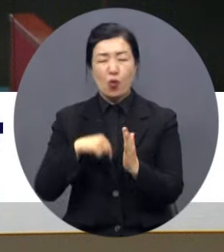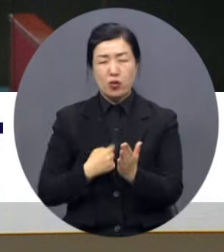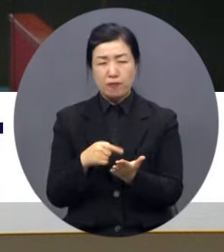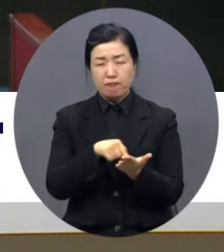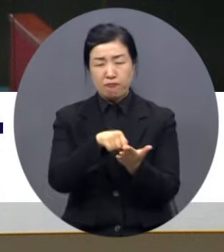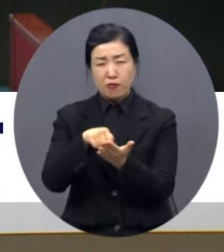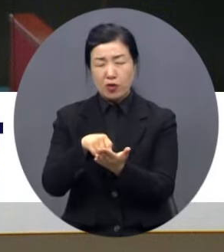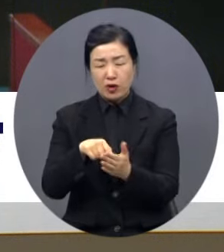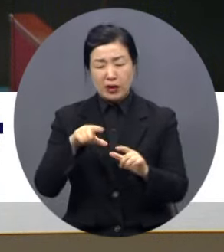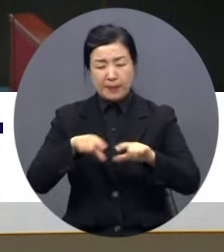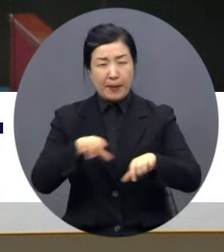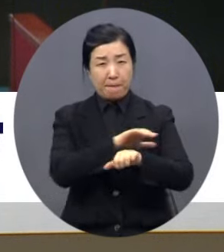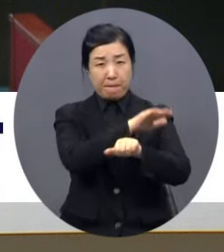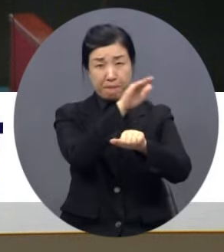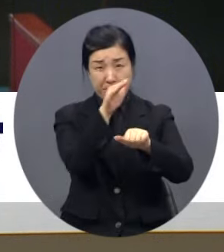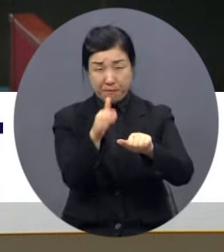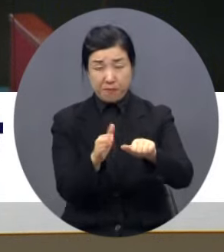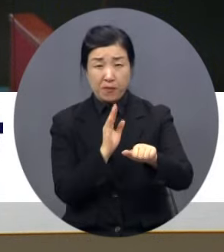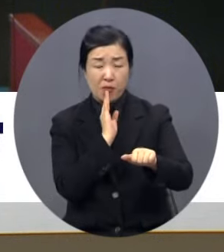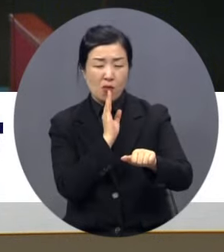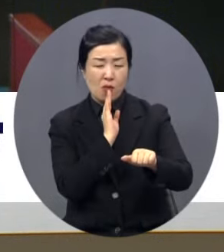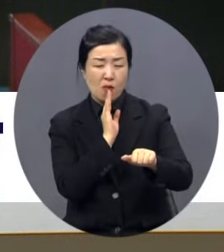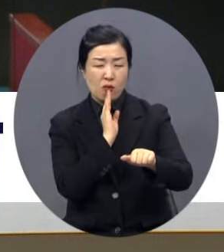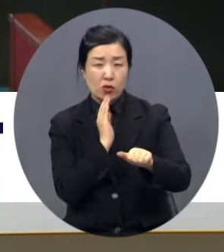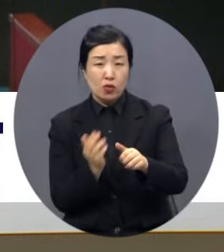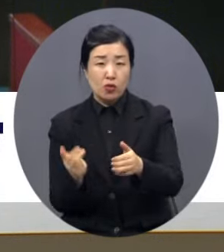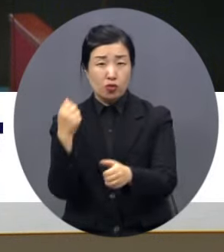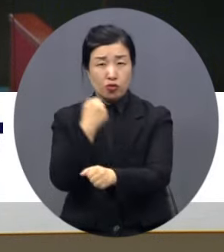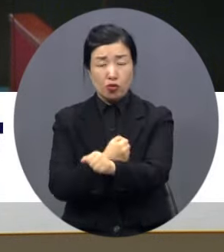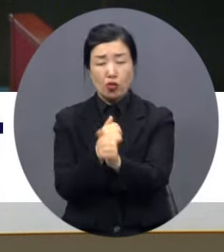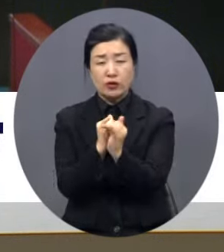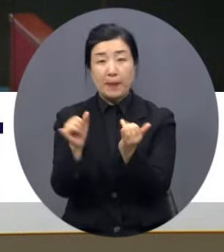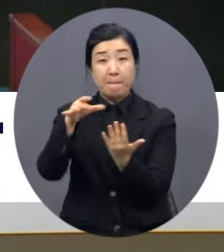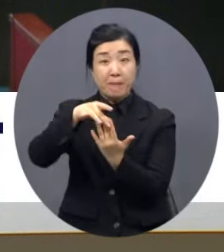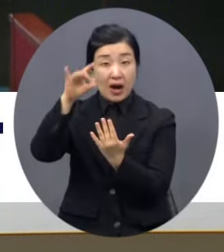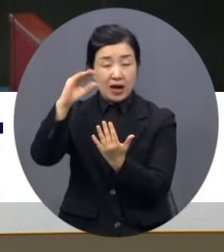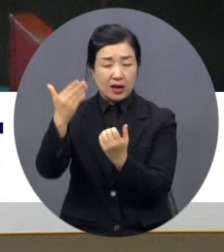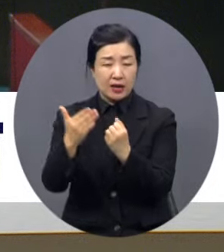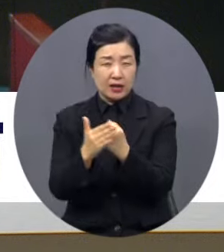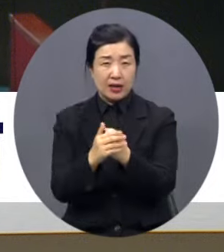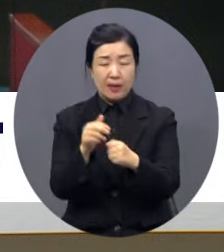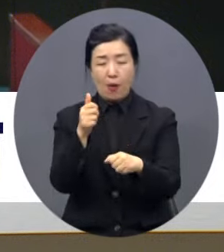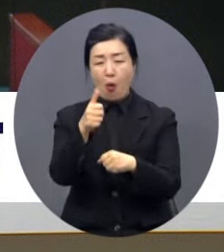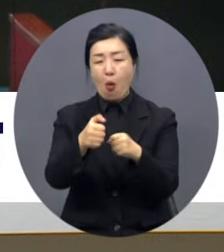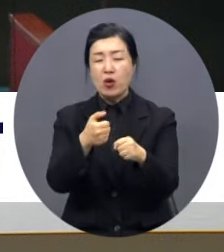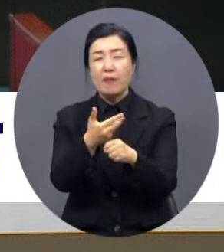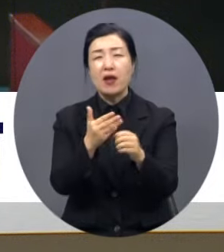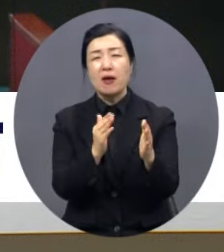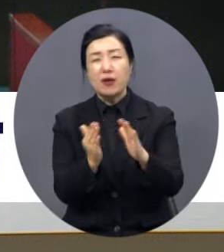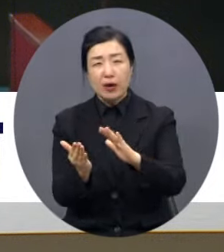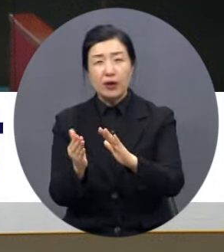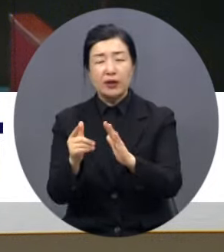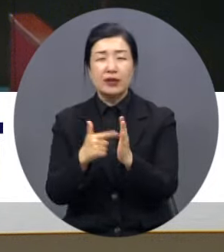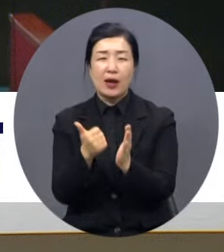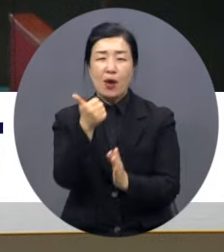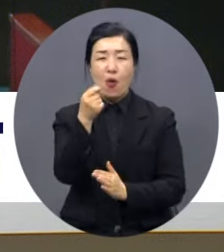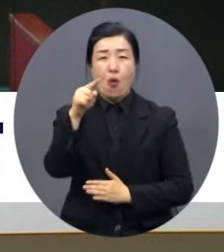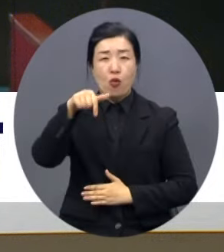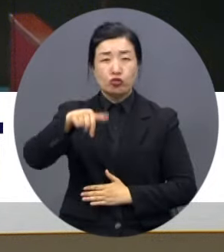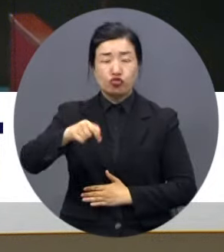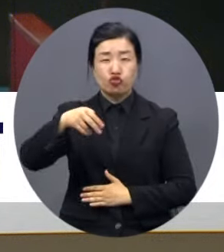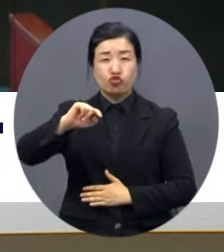공동묘지에 묻혀 있었는데 참전 유공자로 선정되면서 58년 만에 호국원에